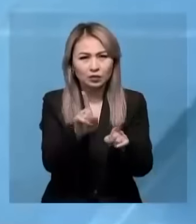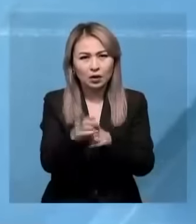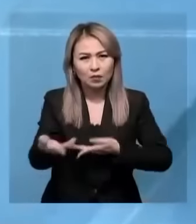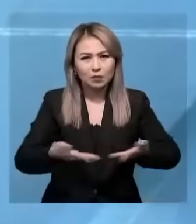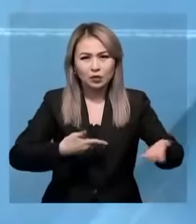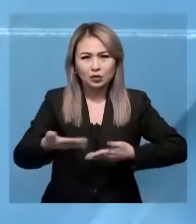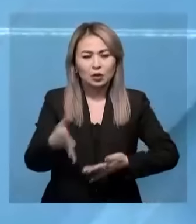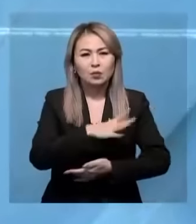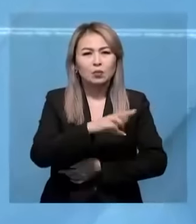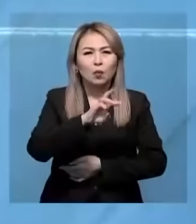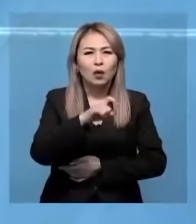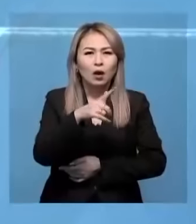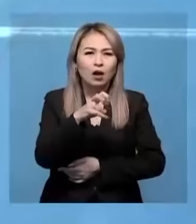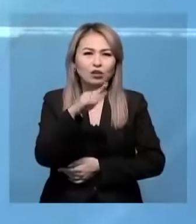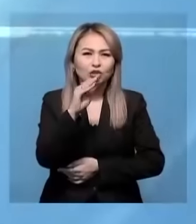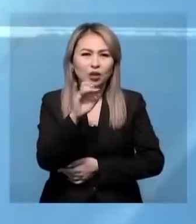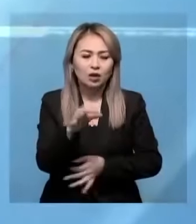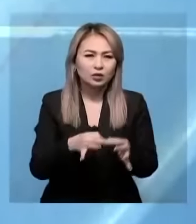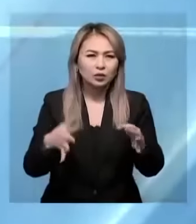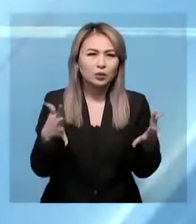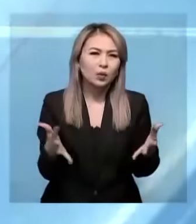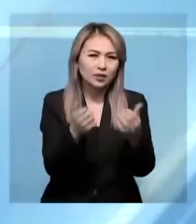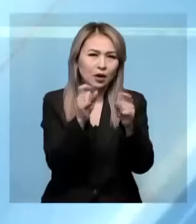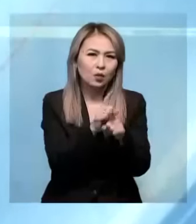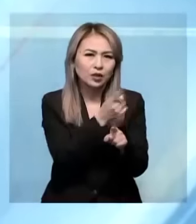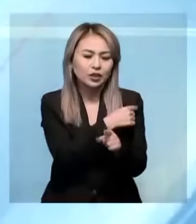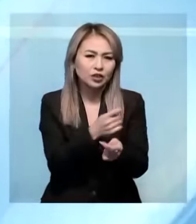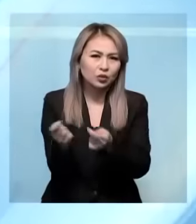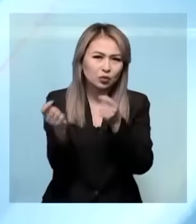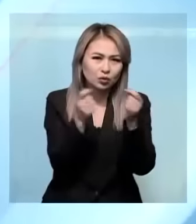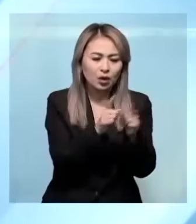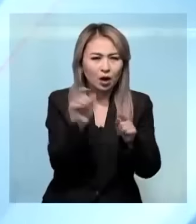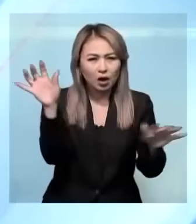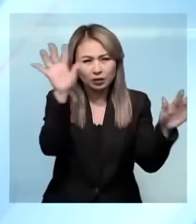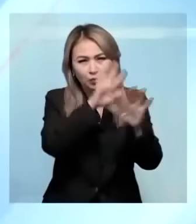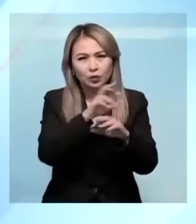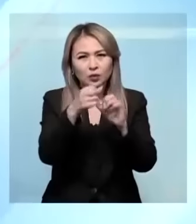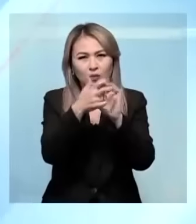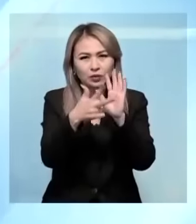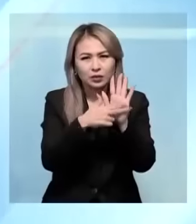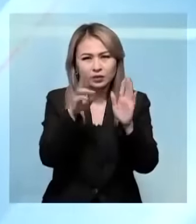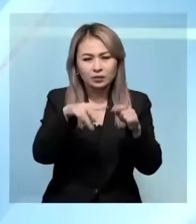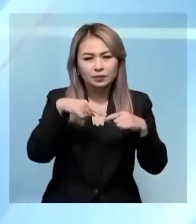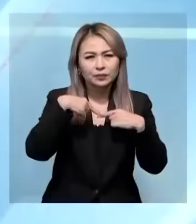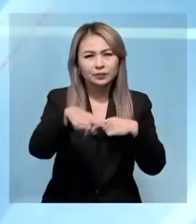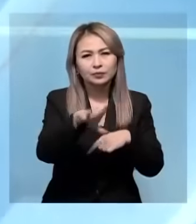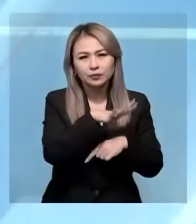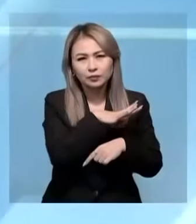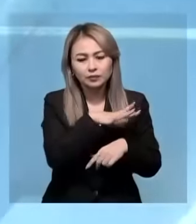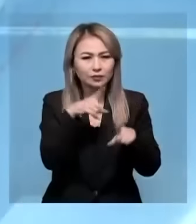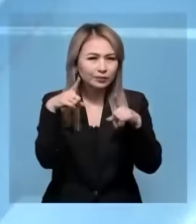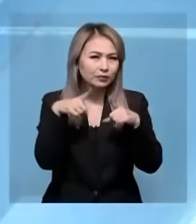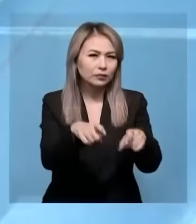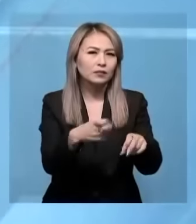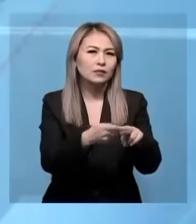шығуға тура келді. Ал Мұғалжар ауданында құтқарушылар науқасты ауруханаға жеткізу үшін ақтүтек боранда 18 шақырым жүгіріп